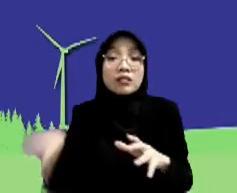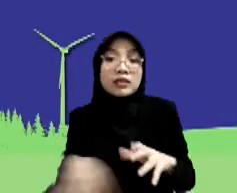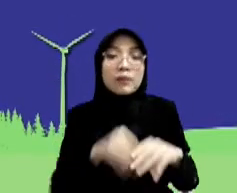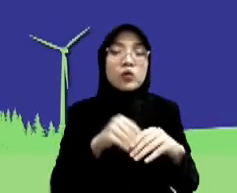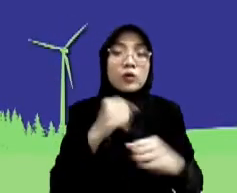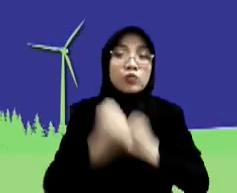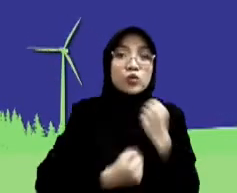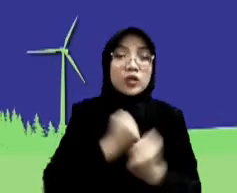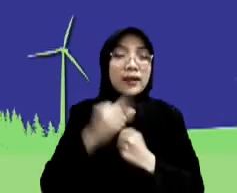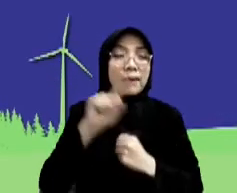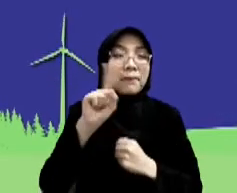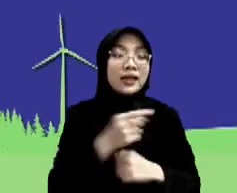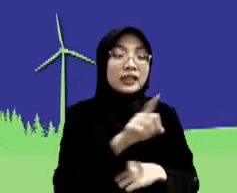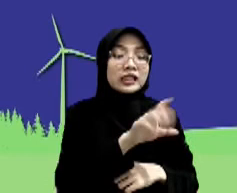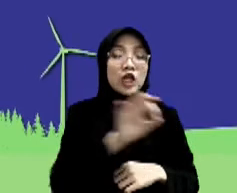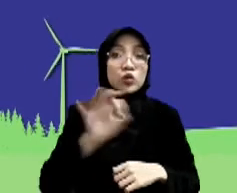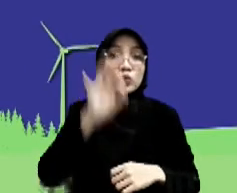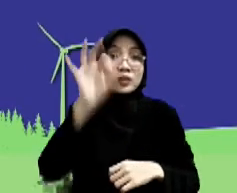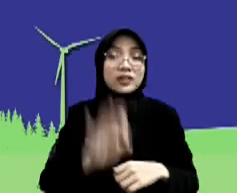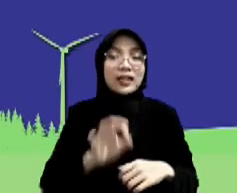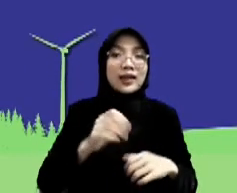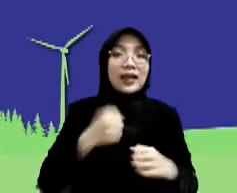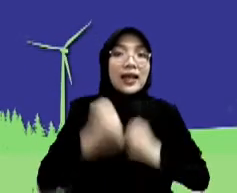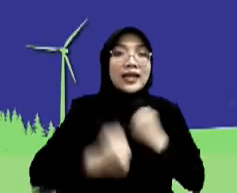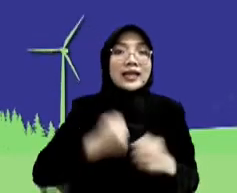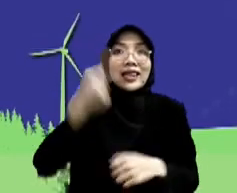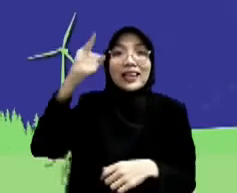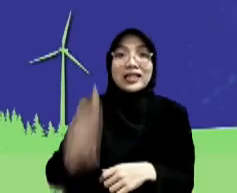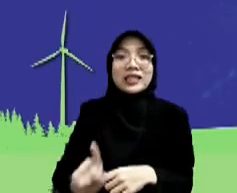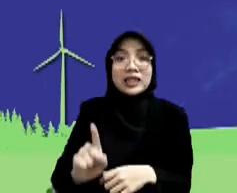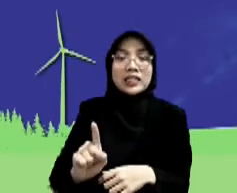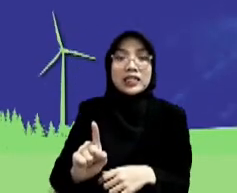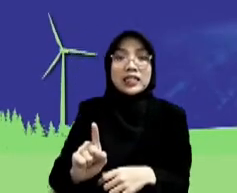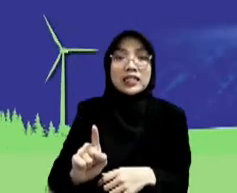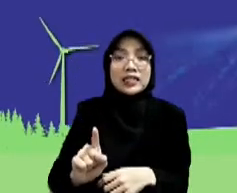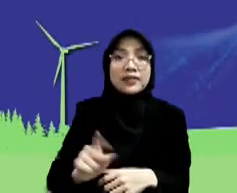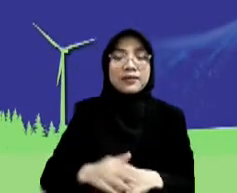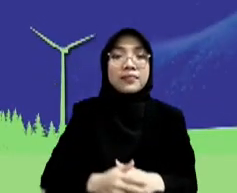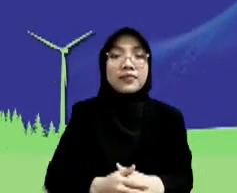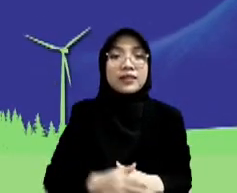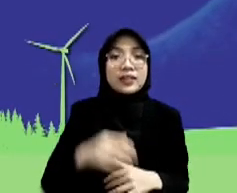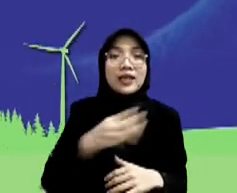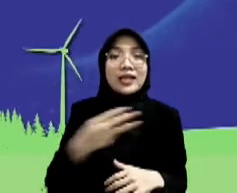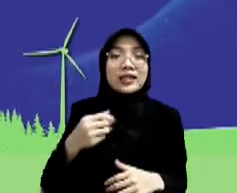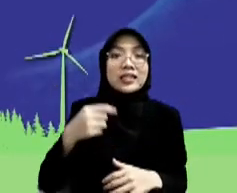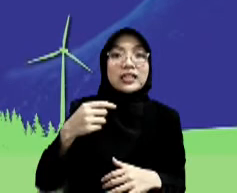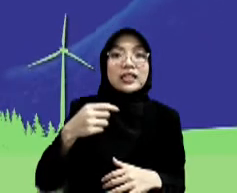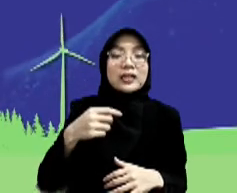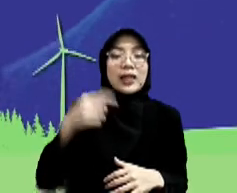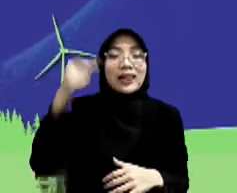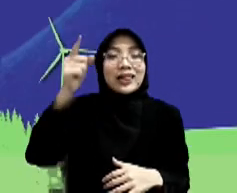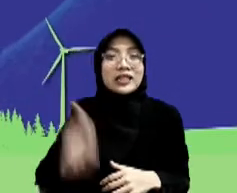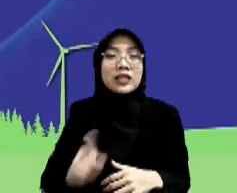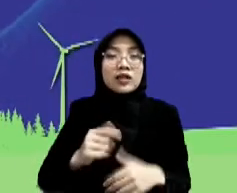perusahaan yang menggunakan 100% energi eh listrik gitu kan eh renewable eh electricity energi listrik yang berkelanjutan gitu kan dan